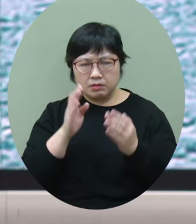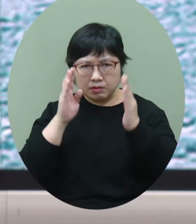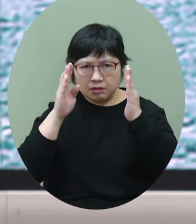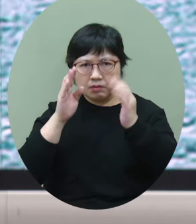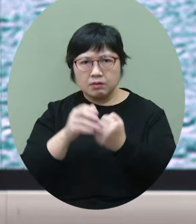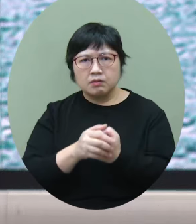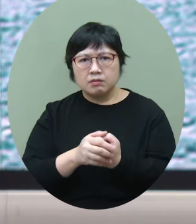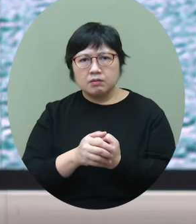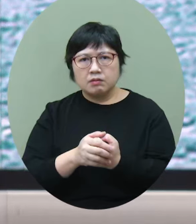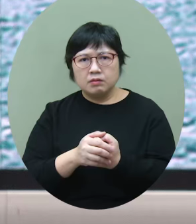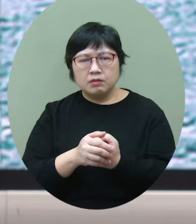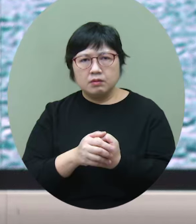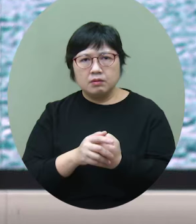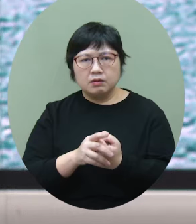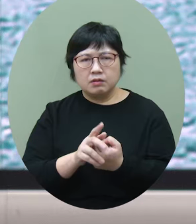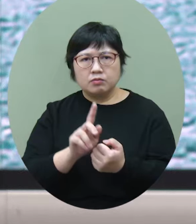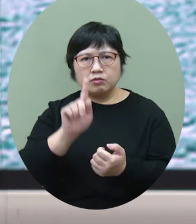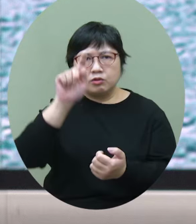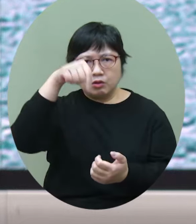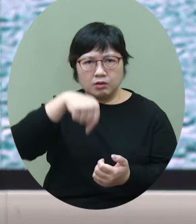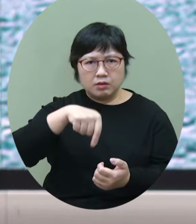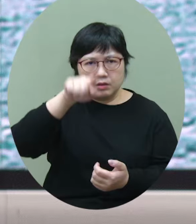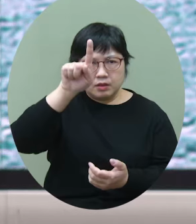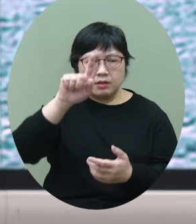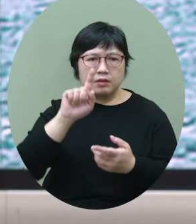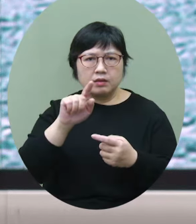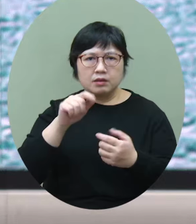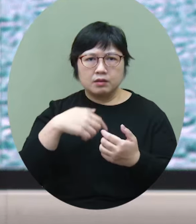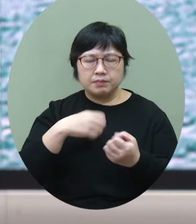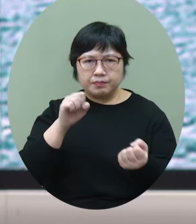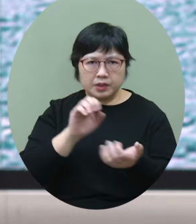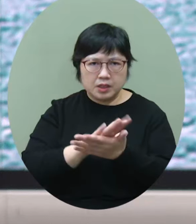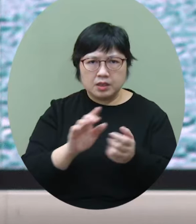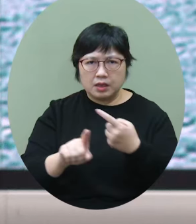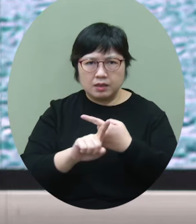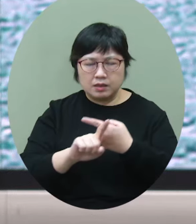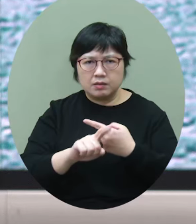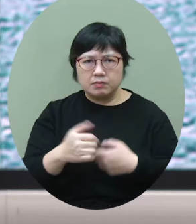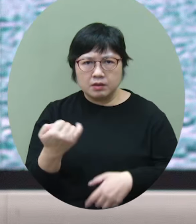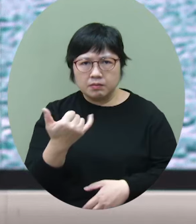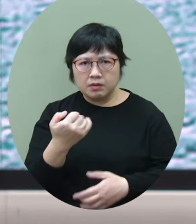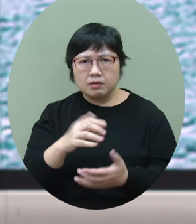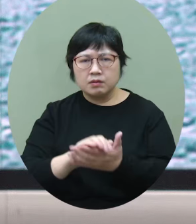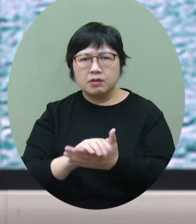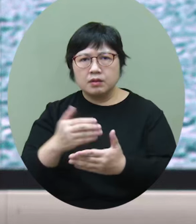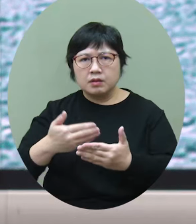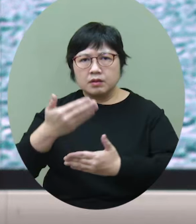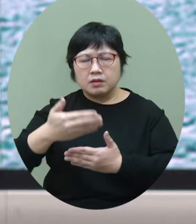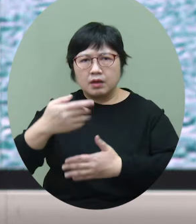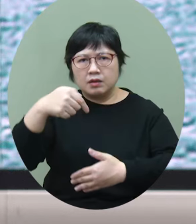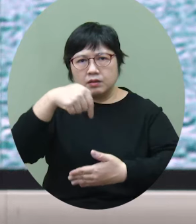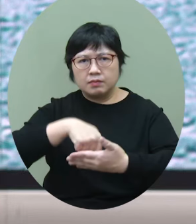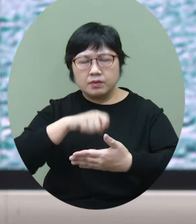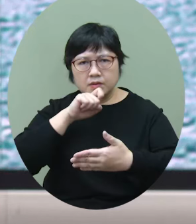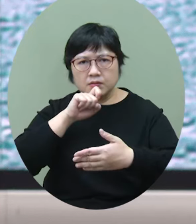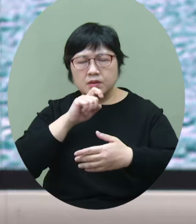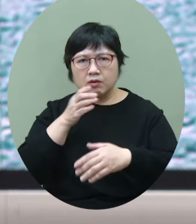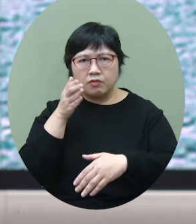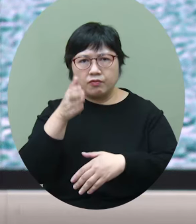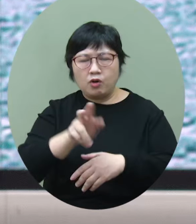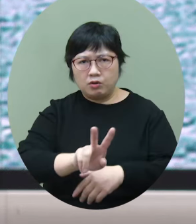有個垂直的，風險啦。那，其實一些大廈裡面有兩個，相同方向